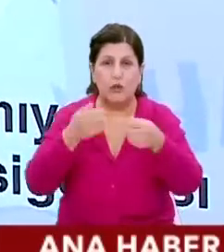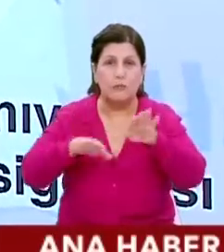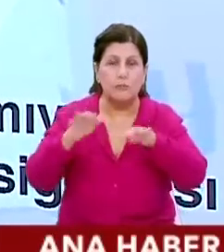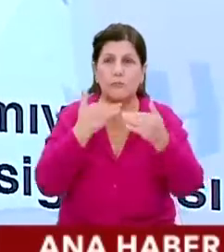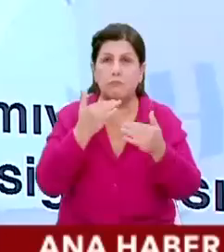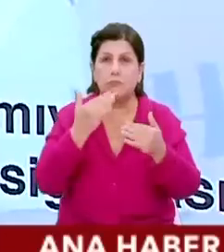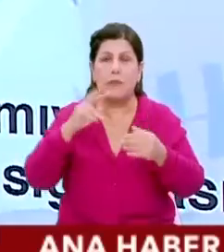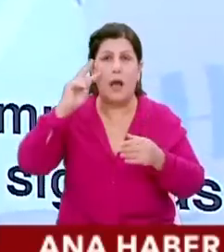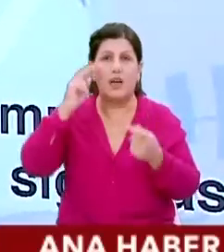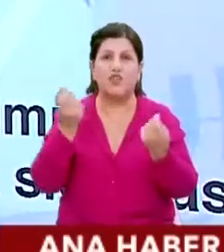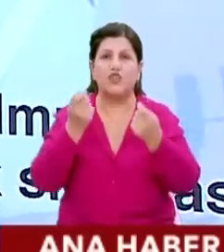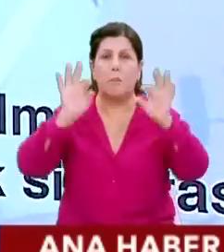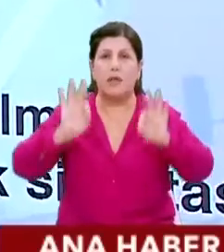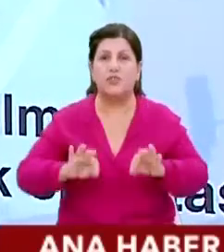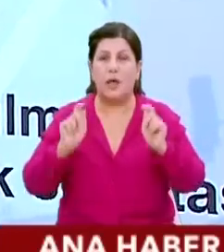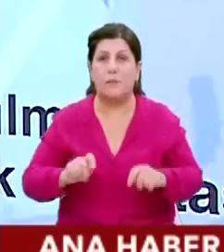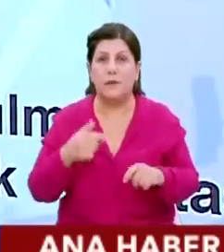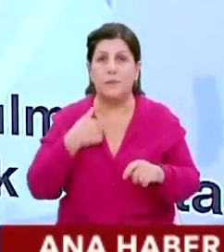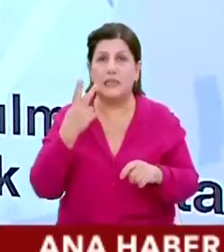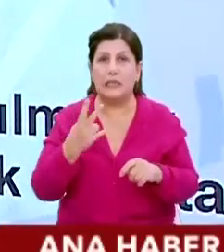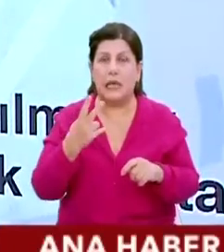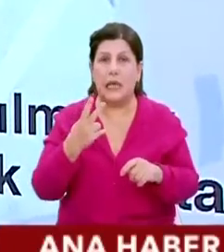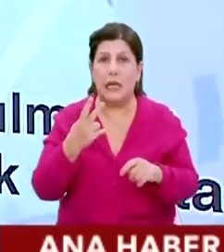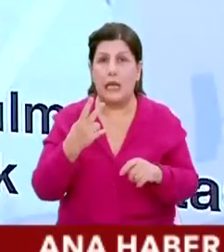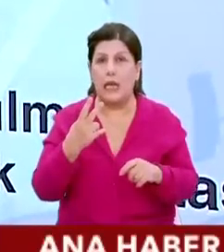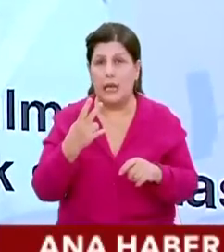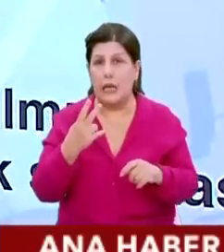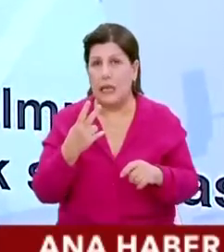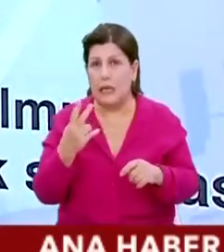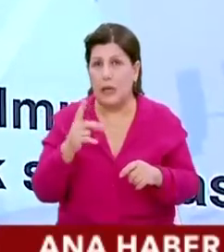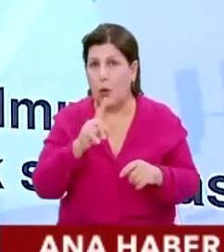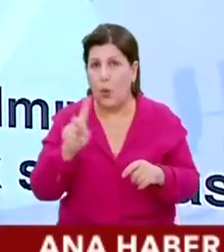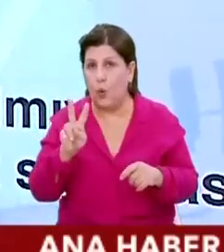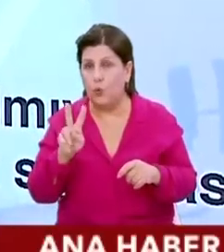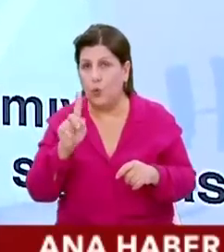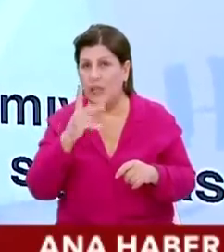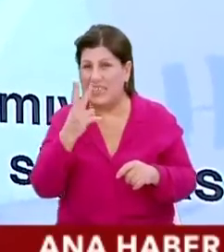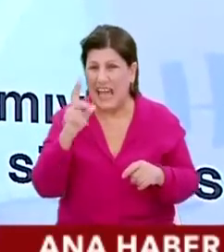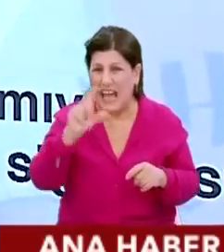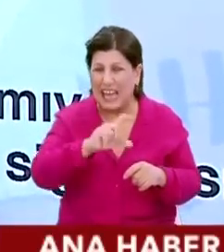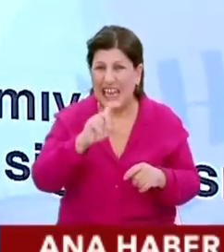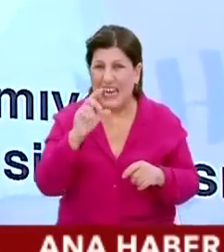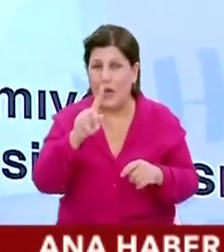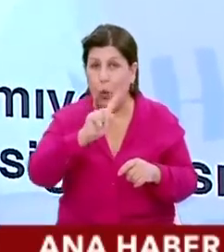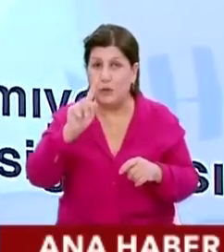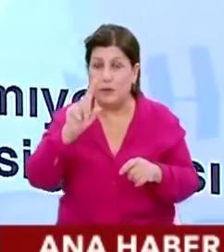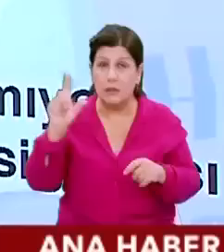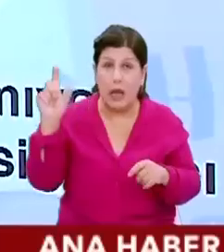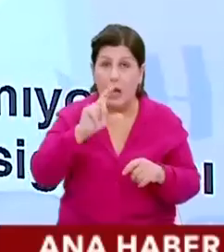Aralık ayında işbaşı yaptım ben iki Ayla 10 yılını kaybedeceğim Maalesef